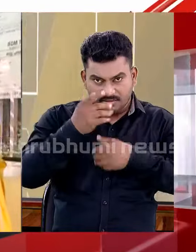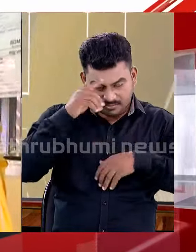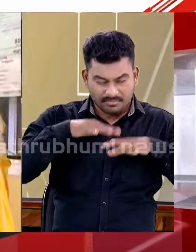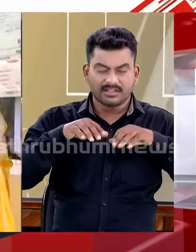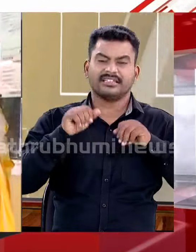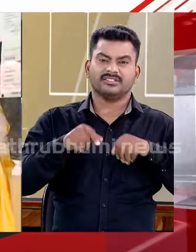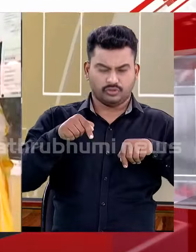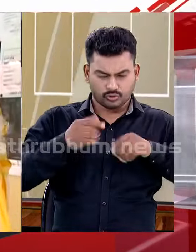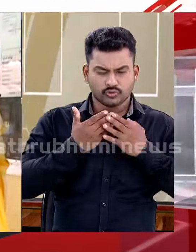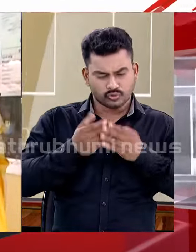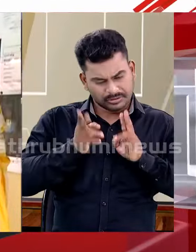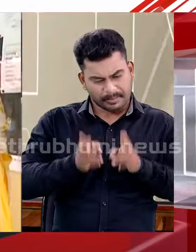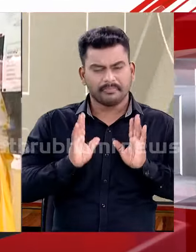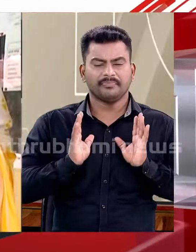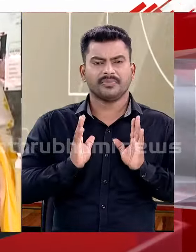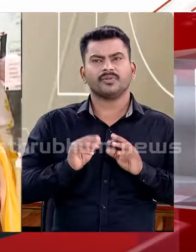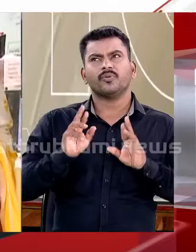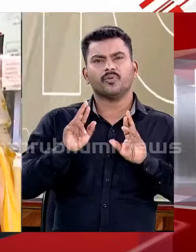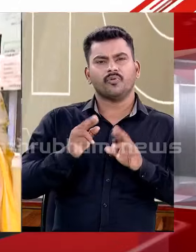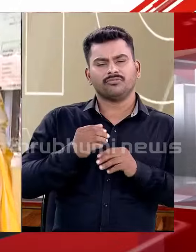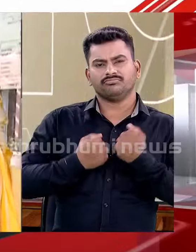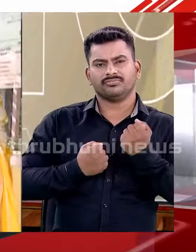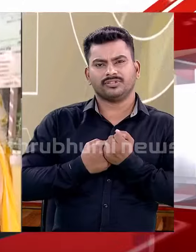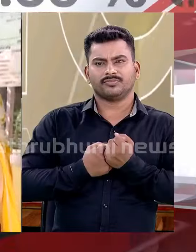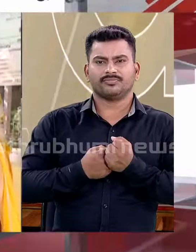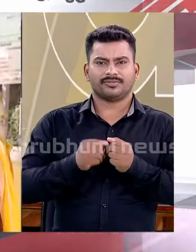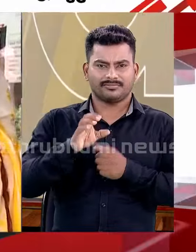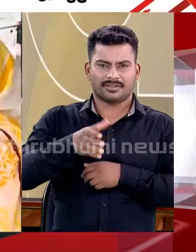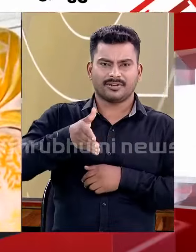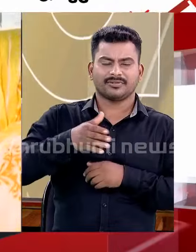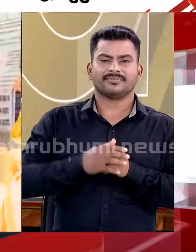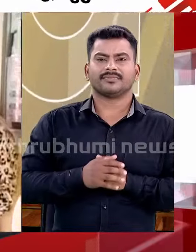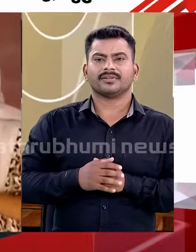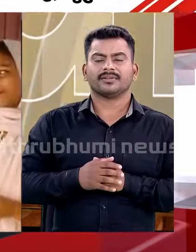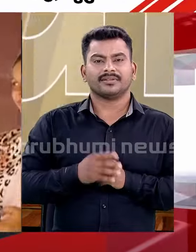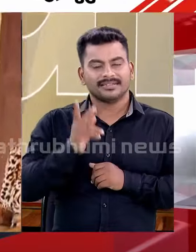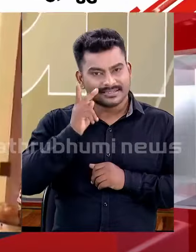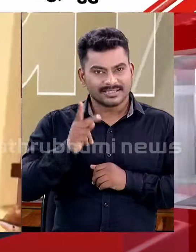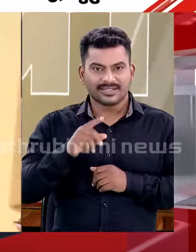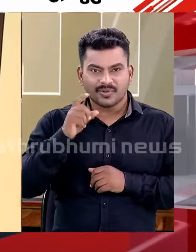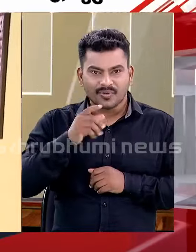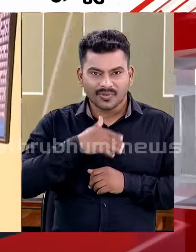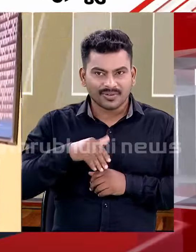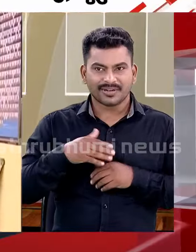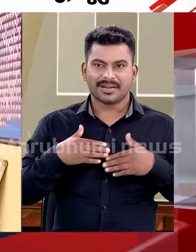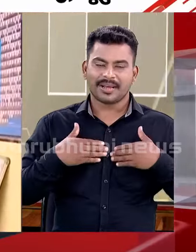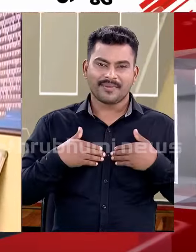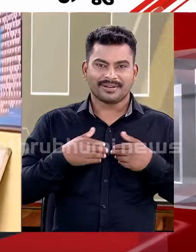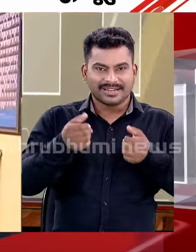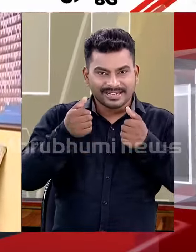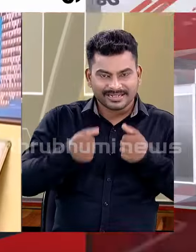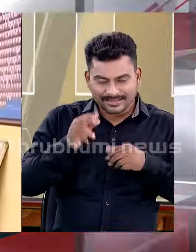ആദ്യം. എന്തായാലും സാധിക്കട്ടെ, എല്ലാ ആശംസകളും നേർന്നു. ദിവിഷ ഇവിടെ ഒരു ഉള്ള ഓളെങ്ങനെയാണ്? എല്ലാവരും റിസൾട്ടൊക്കെ അറിഞ്ഞ്